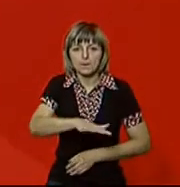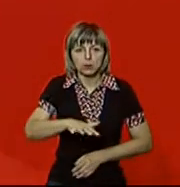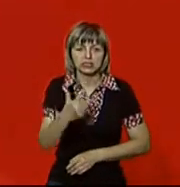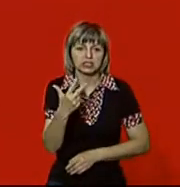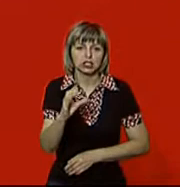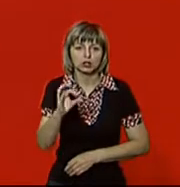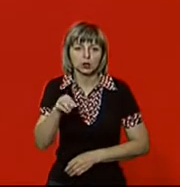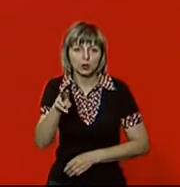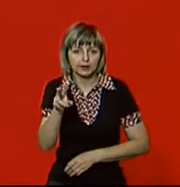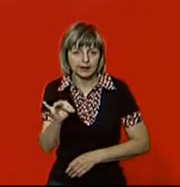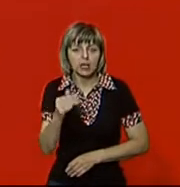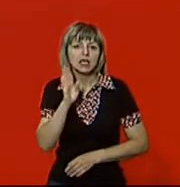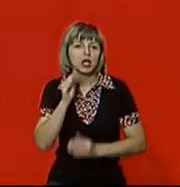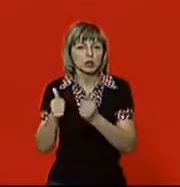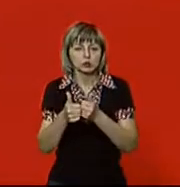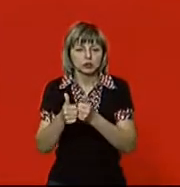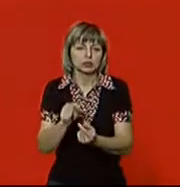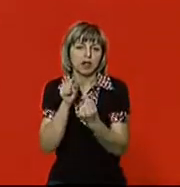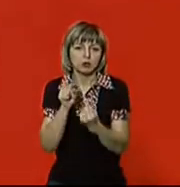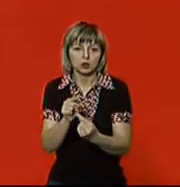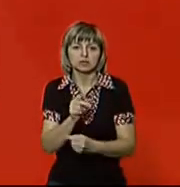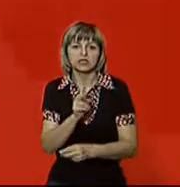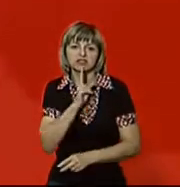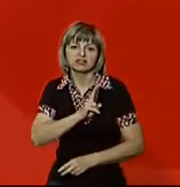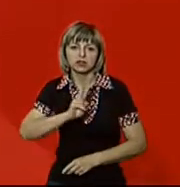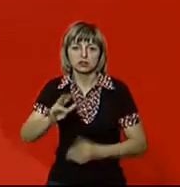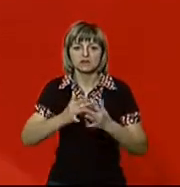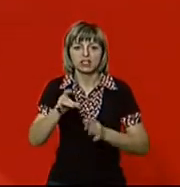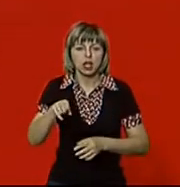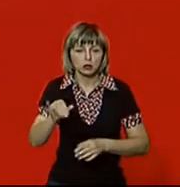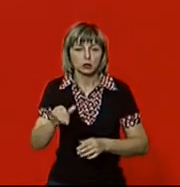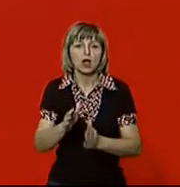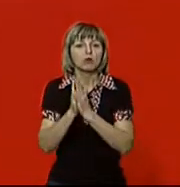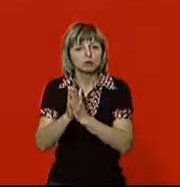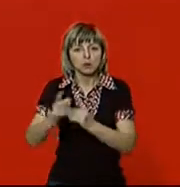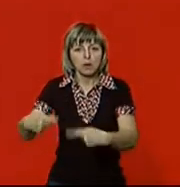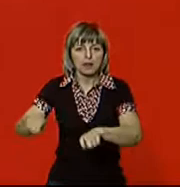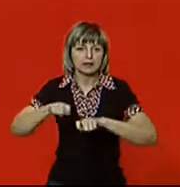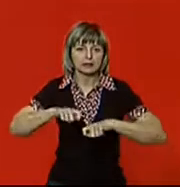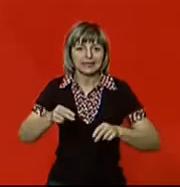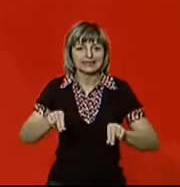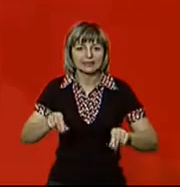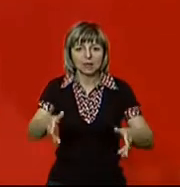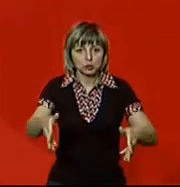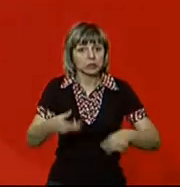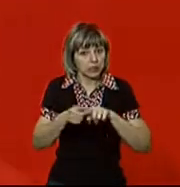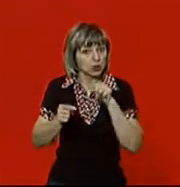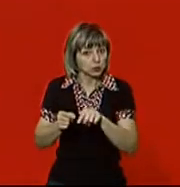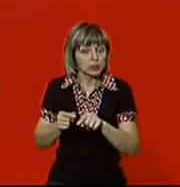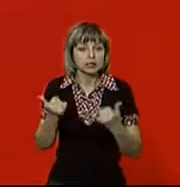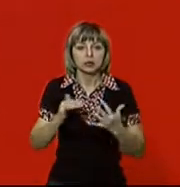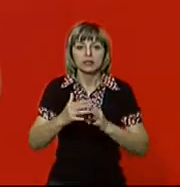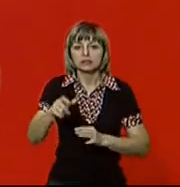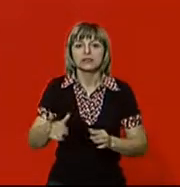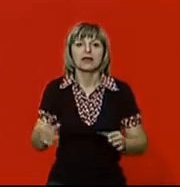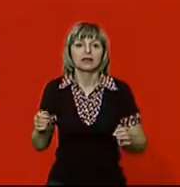3 сотих. Їх сусідка проти. Вона звернулася до сільської ради з проханням передати їй дану земельну ділянку. Сьогодні селяни